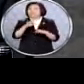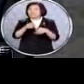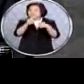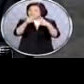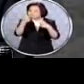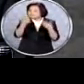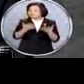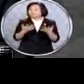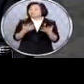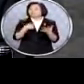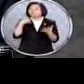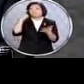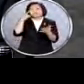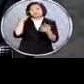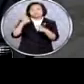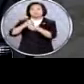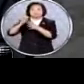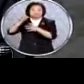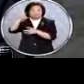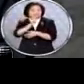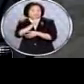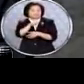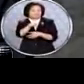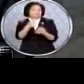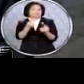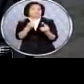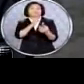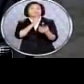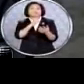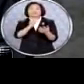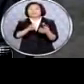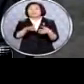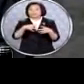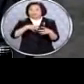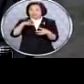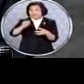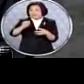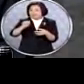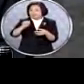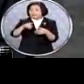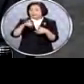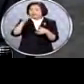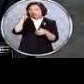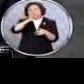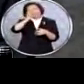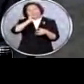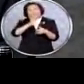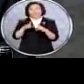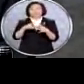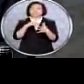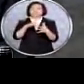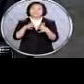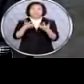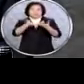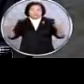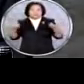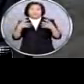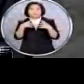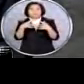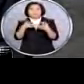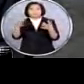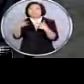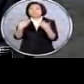实像马主席所说的，那就是跟扁办老是纠缠不清。那在这种情况之